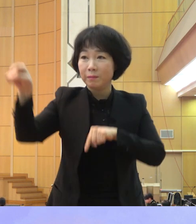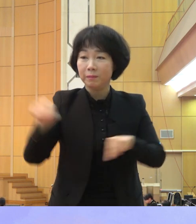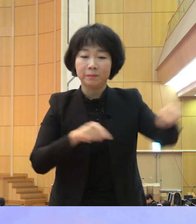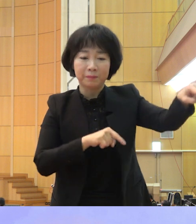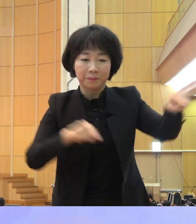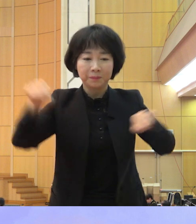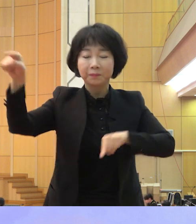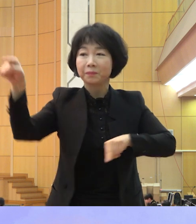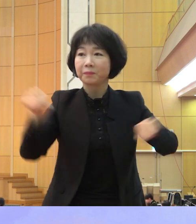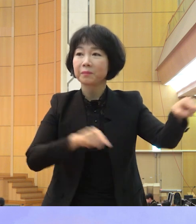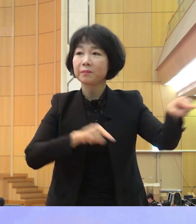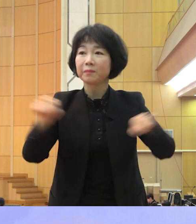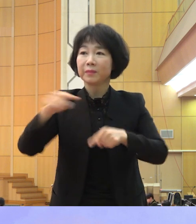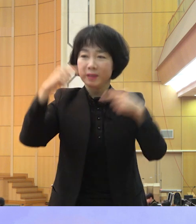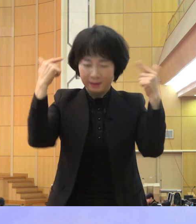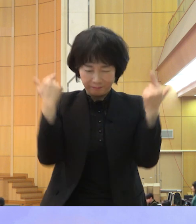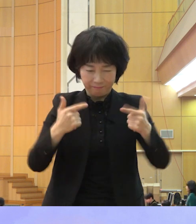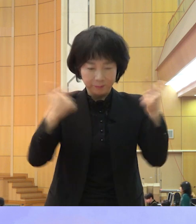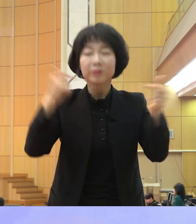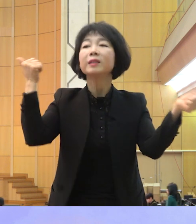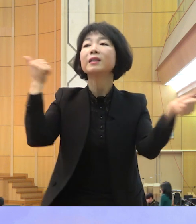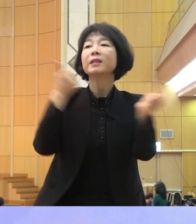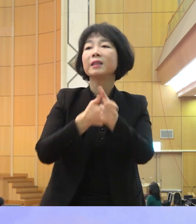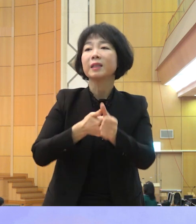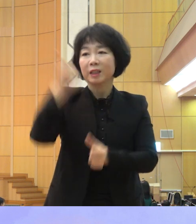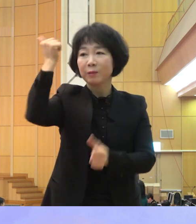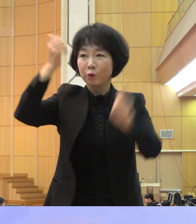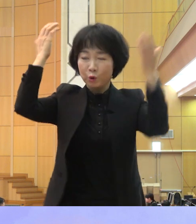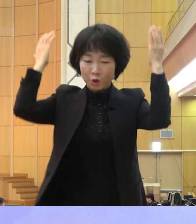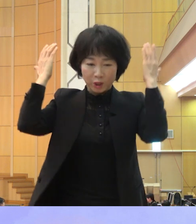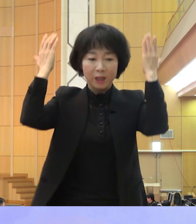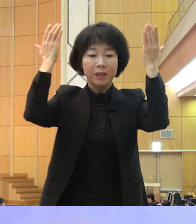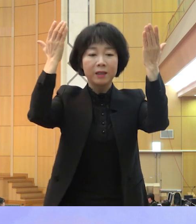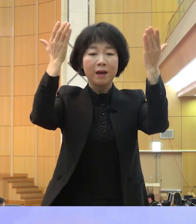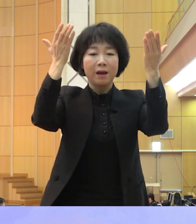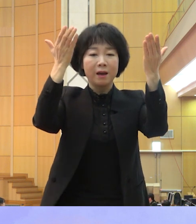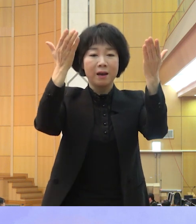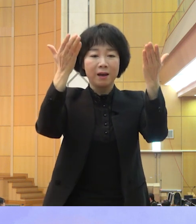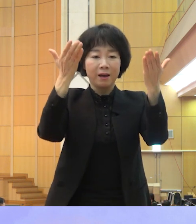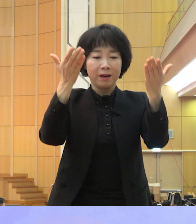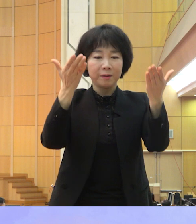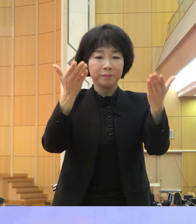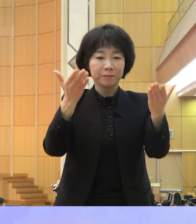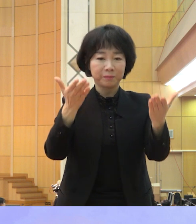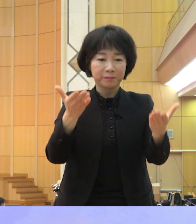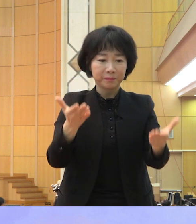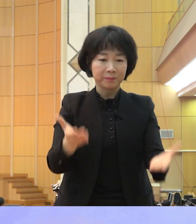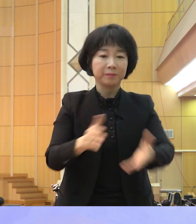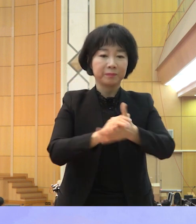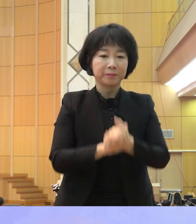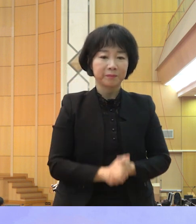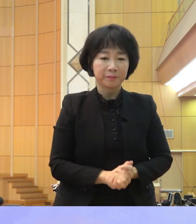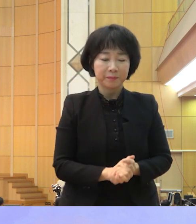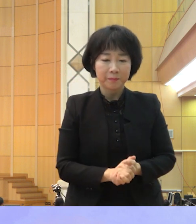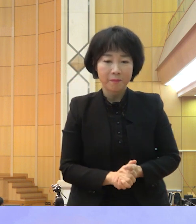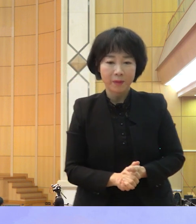그분의 거느리사 늘 이긴 주시네.